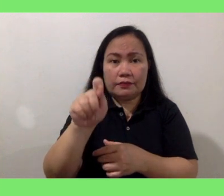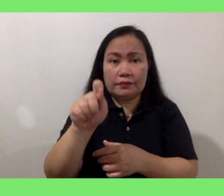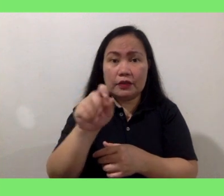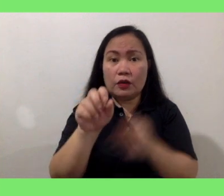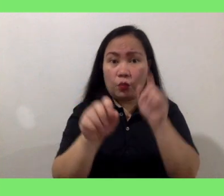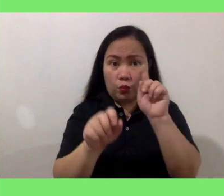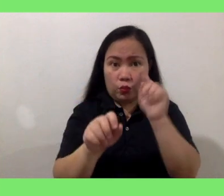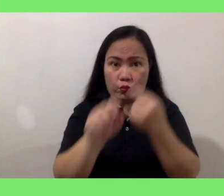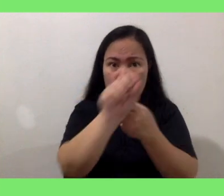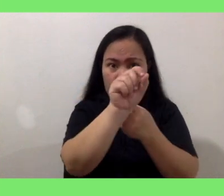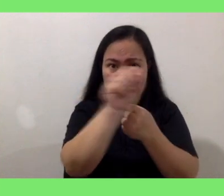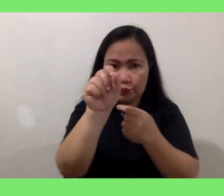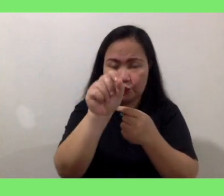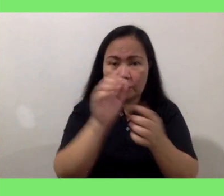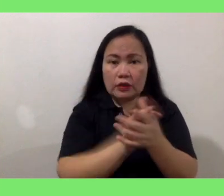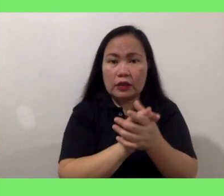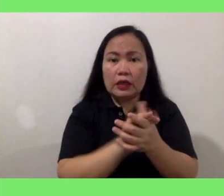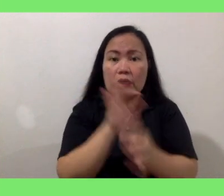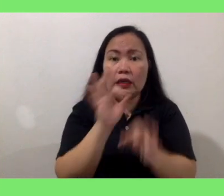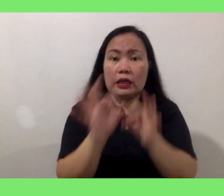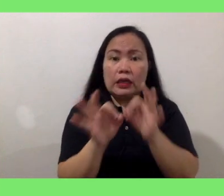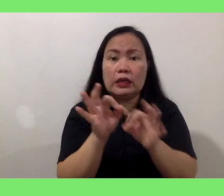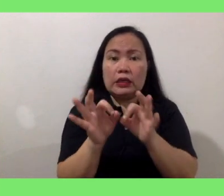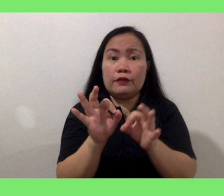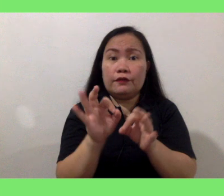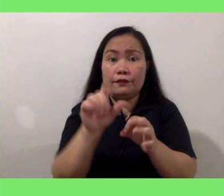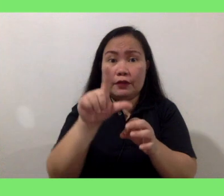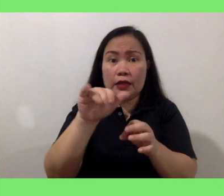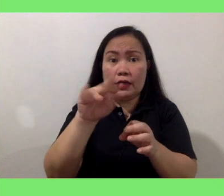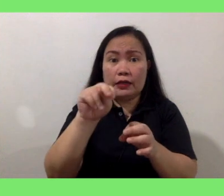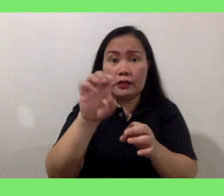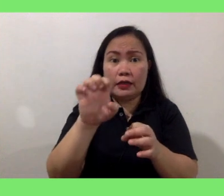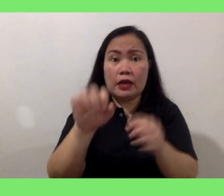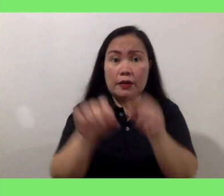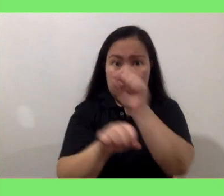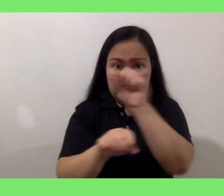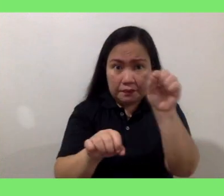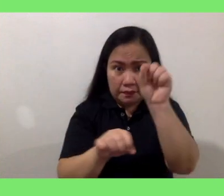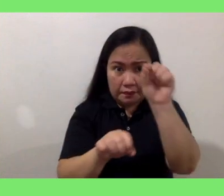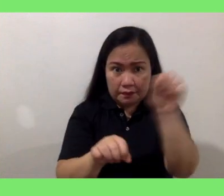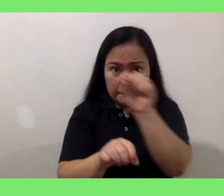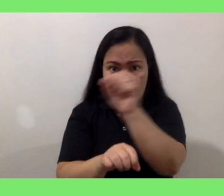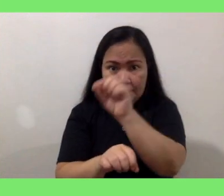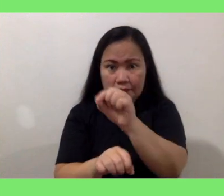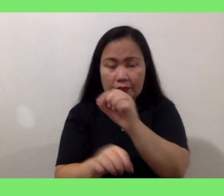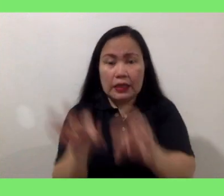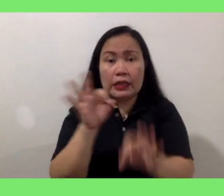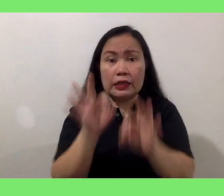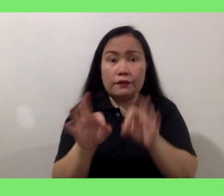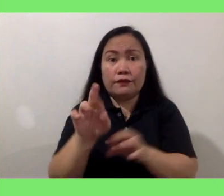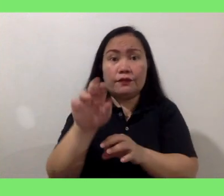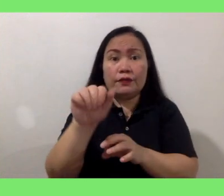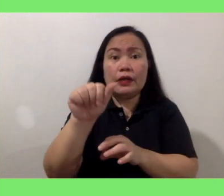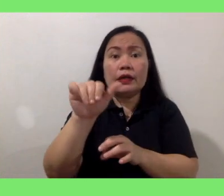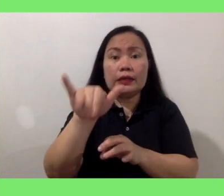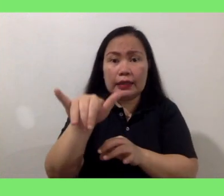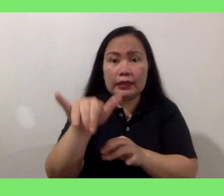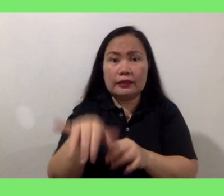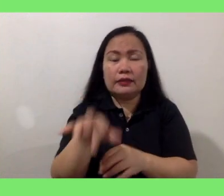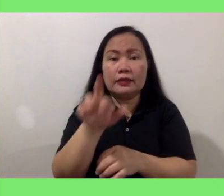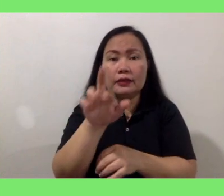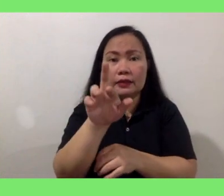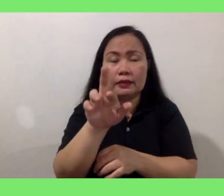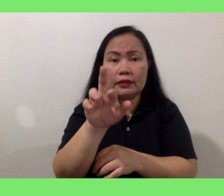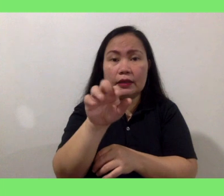po yung arrow niya. Okay. Ang arrow niya ay lagi pong nasa kanan. Ang endpoint po lagi ang